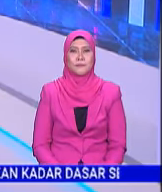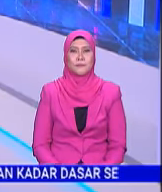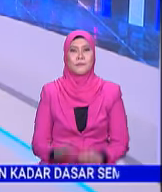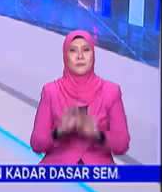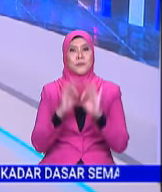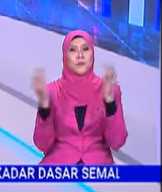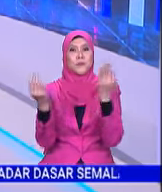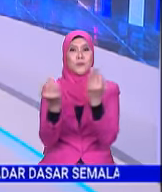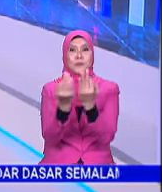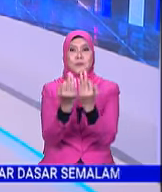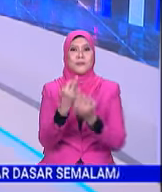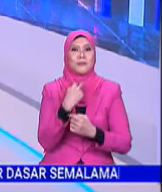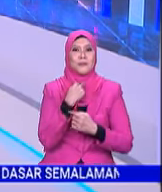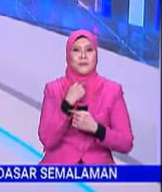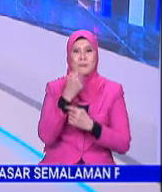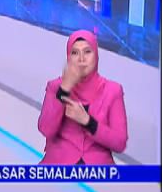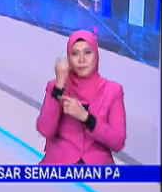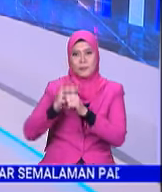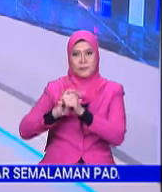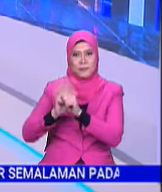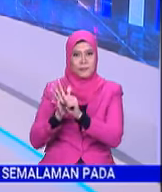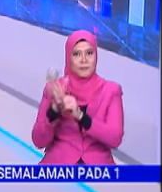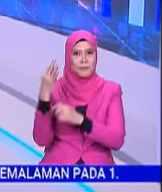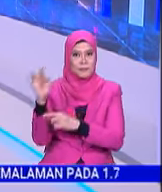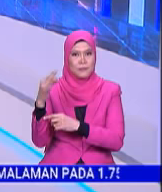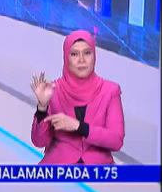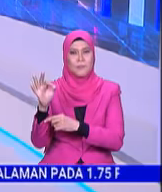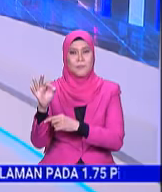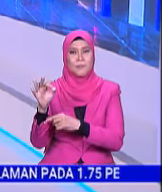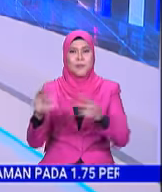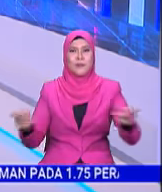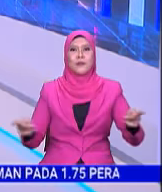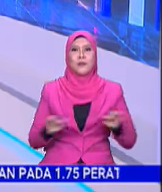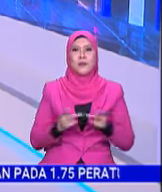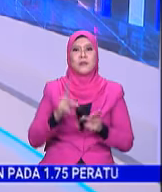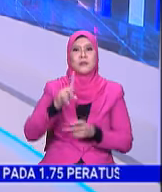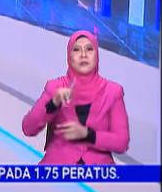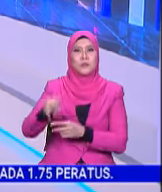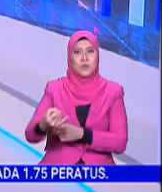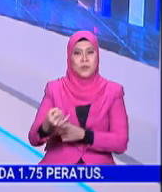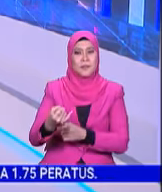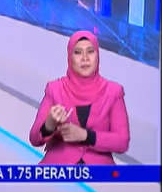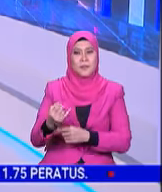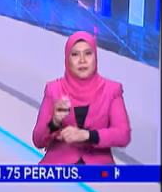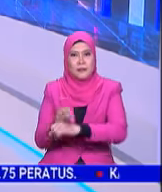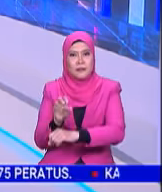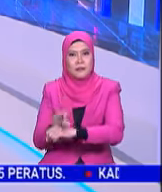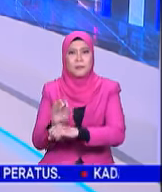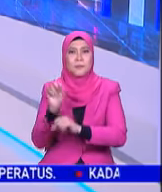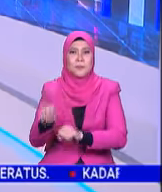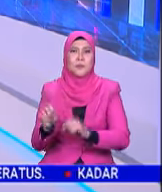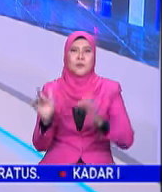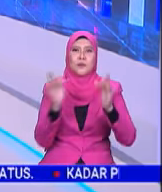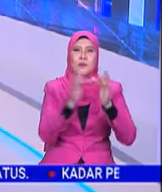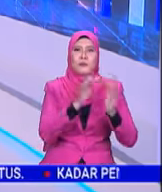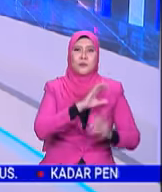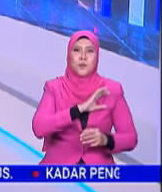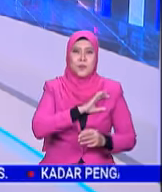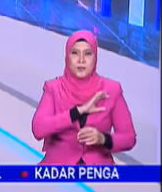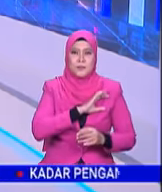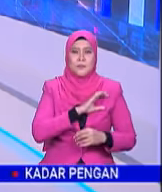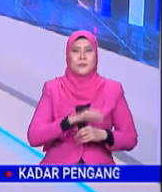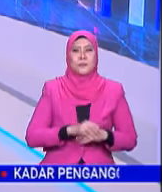Keluarga yang terjejas akibat COVID-19 terutamanya di kawasan Petaling Jaya dinasihatkan menghubungi Balai Polis